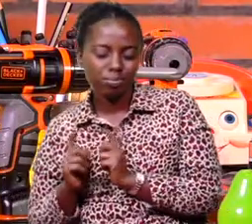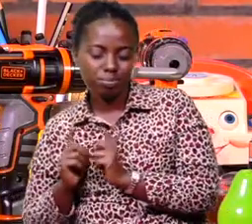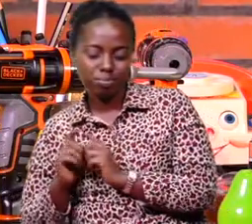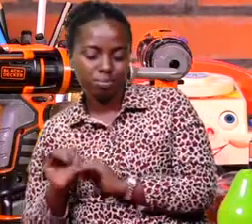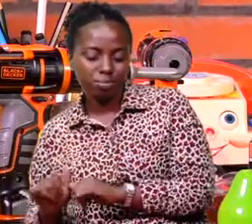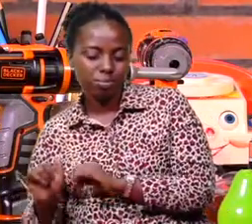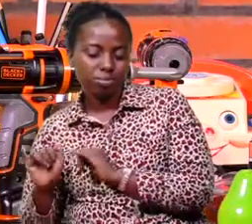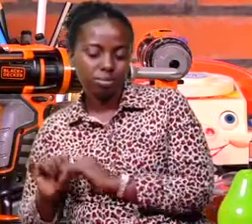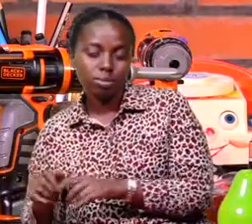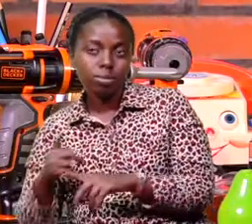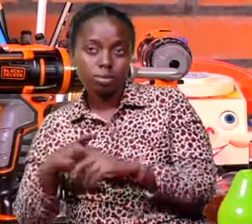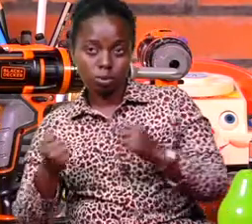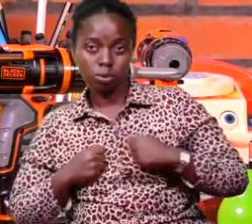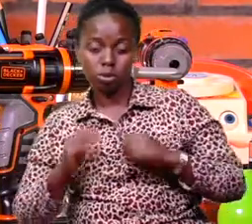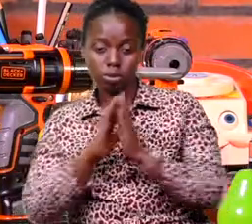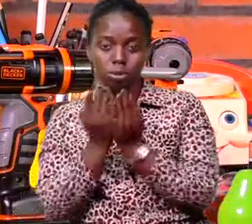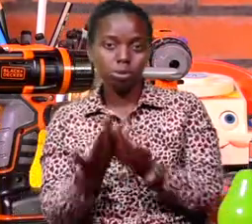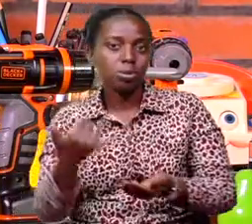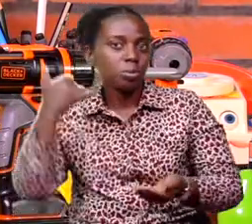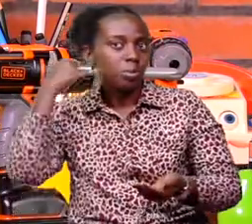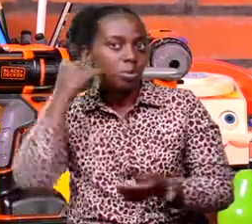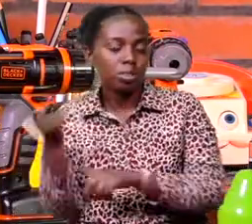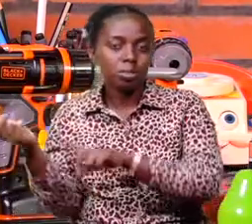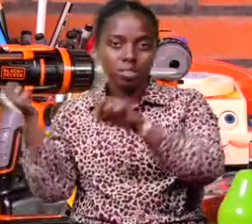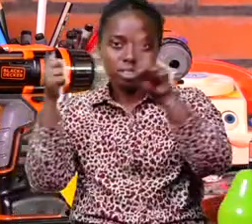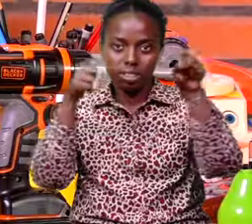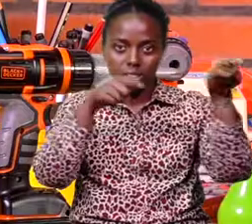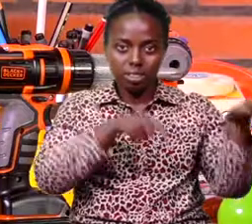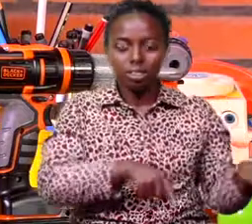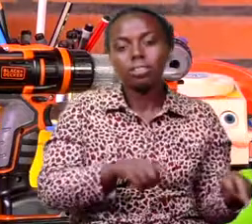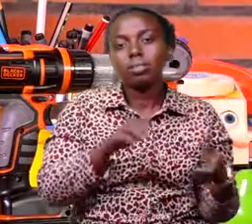buku, soma buku, ubashe kumenya,